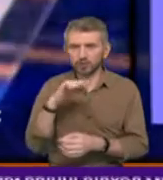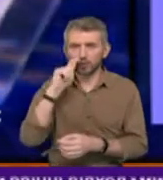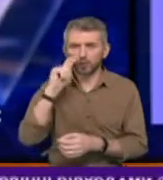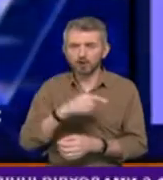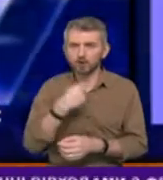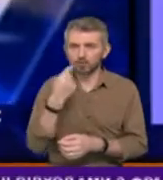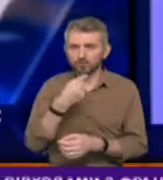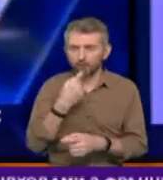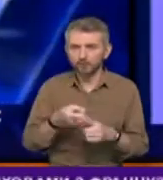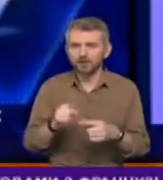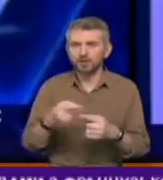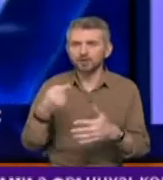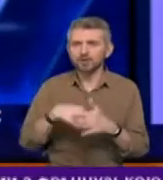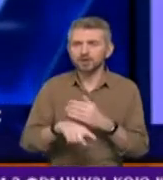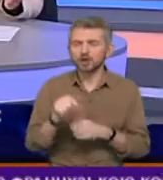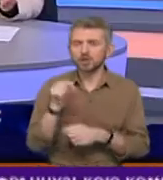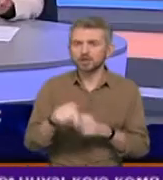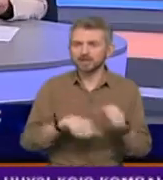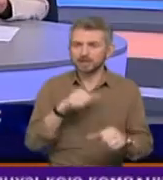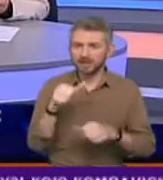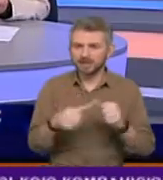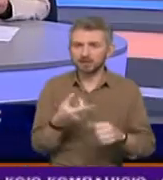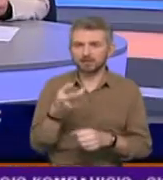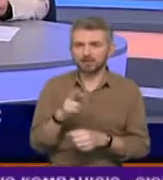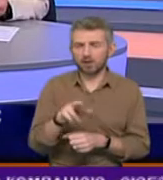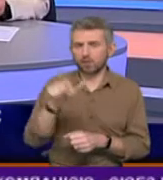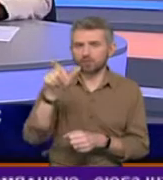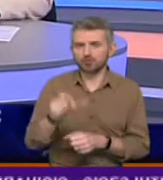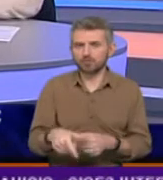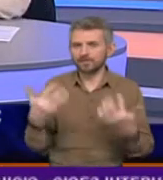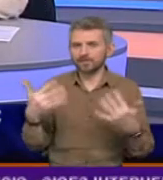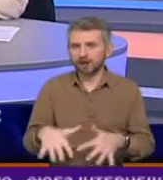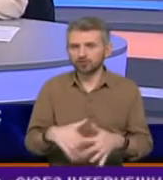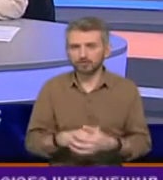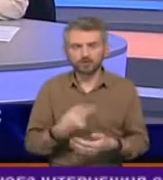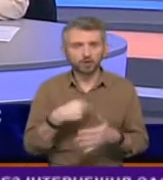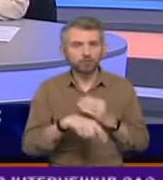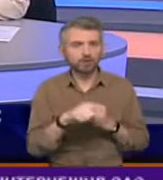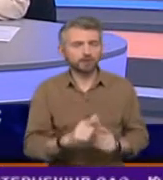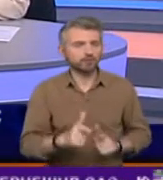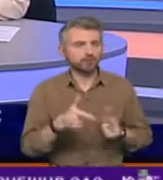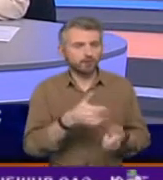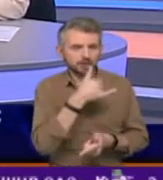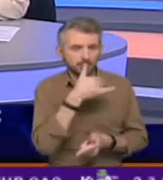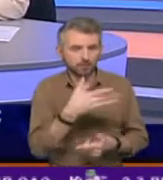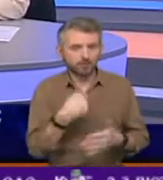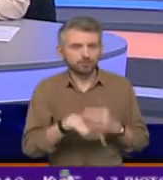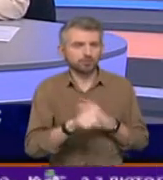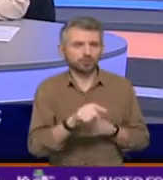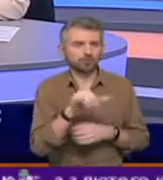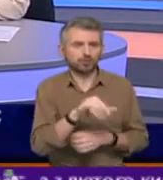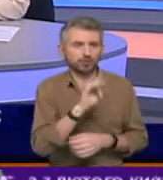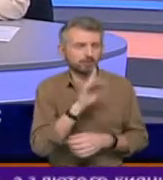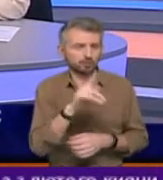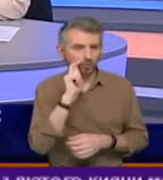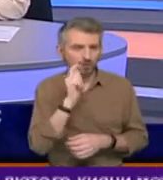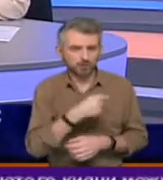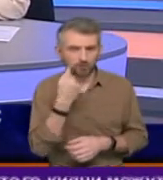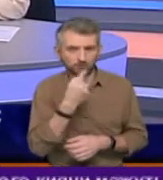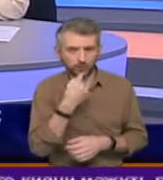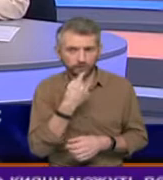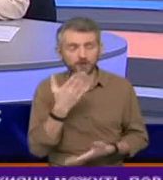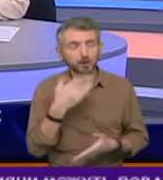незалежне оцінювання, я бажаю і думаю, що треба його розвивати. Ну, бачите, пане Микита, з іншого боку, людина, яка не склала там на якомусь рівні ЗНО,